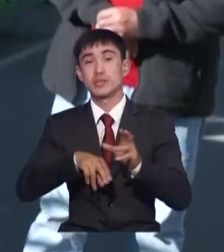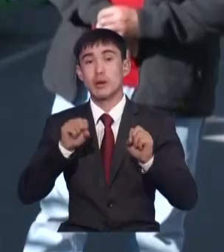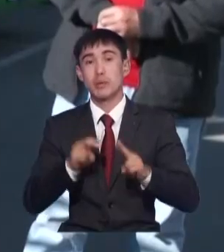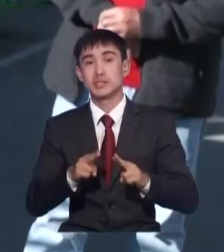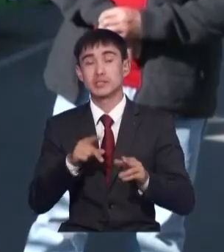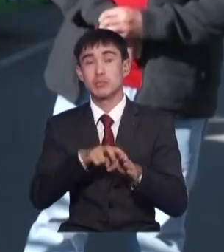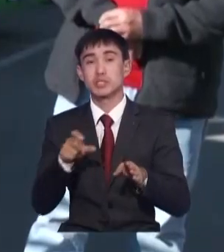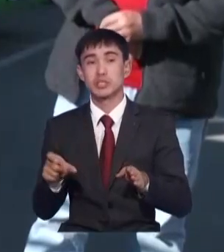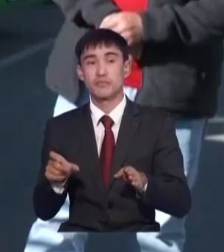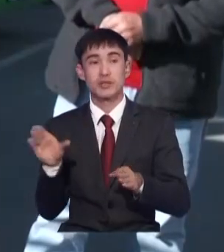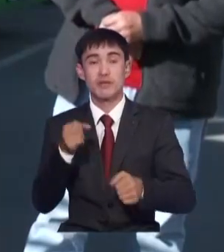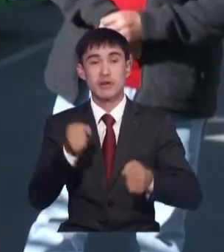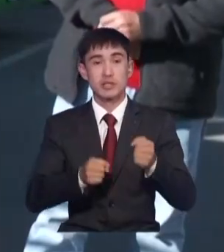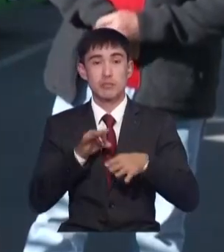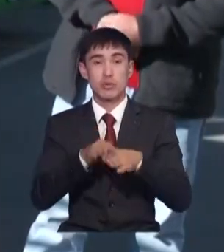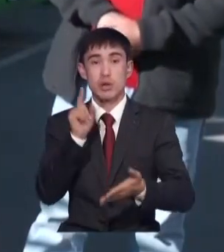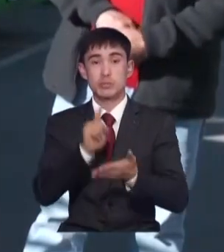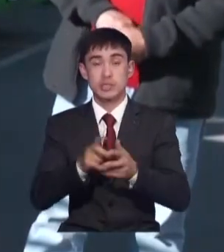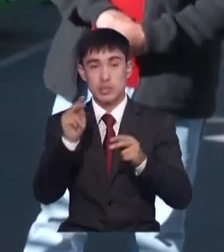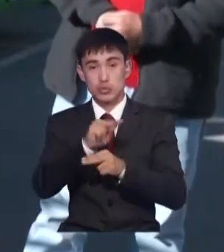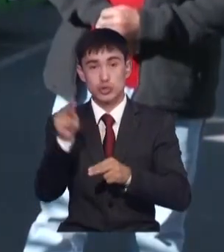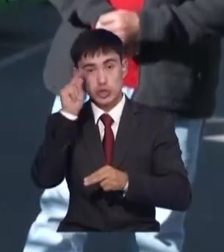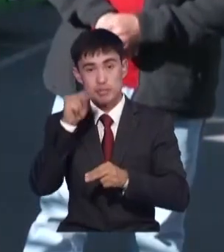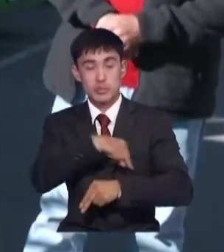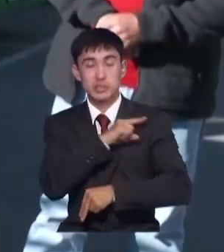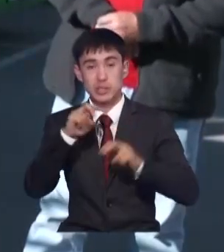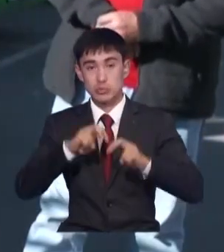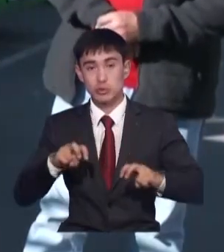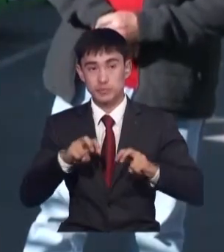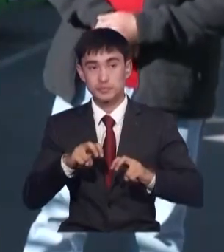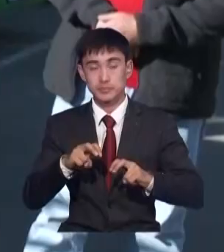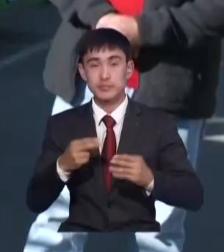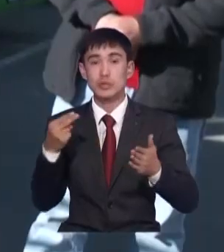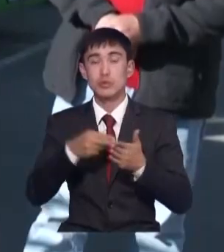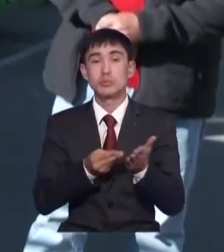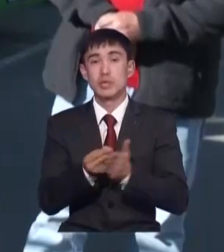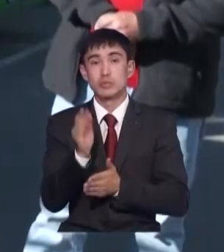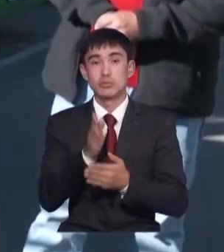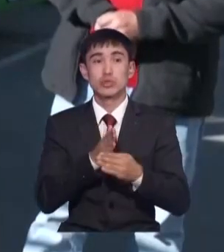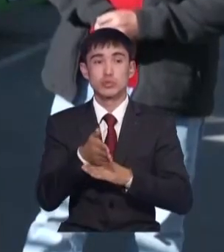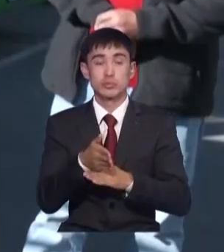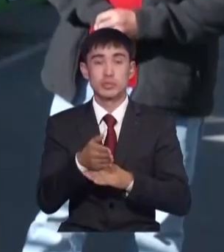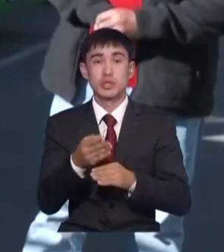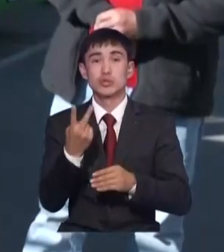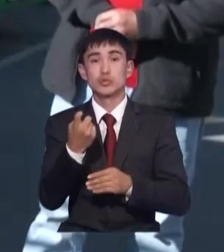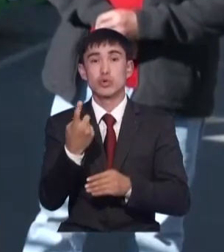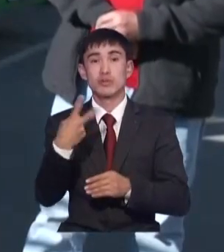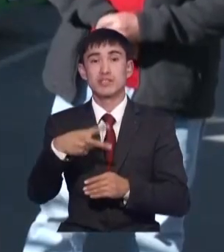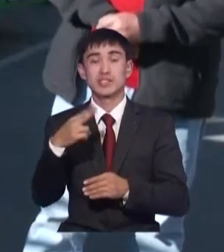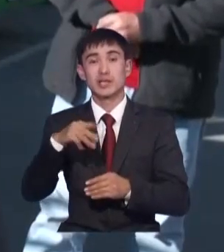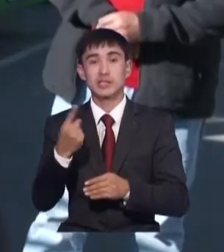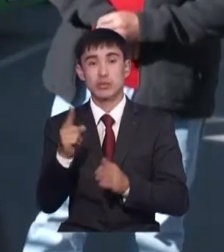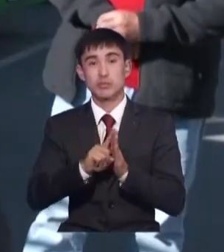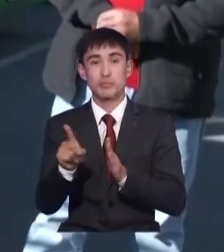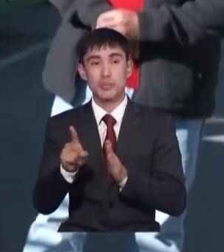безопасности пассажиров. Все водители проходят обязательное обучение и медицинский осмотр. Стоимость проезда будет доступна и составит 120 тенге за одну